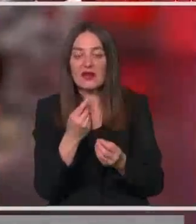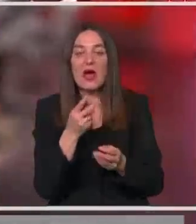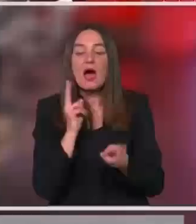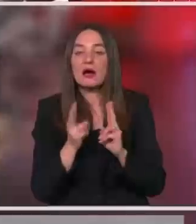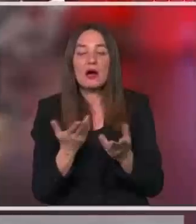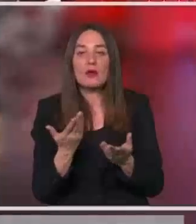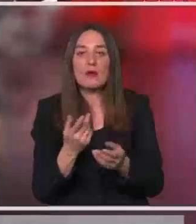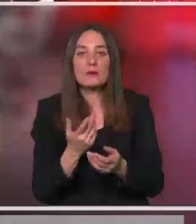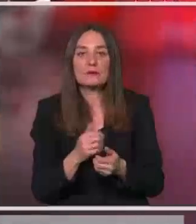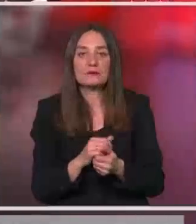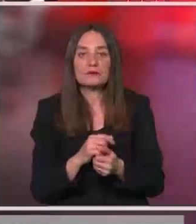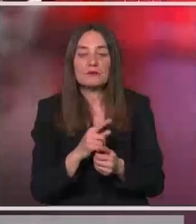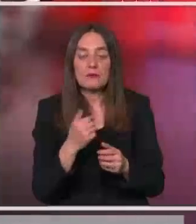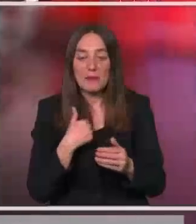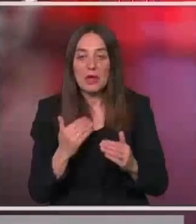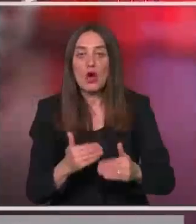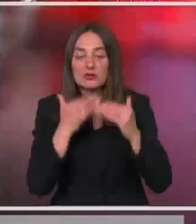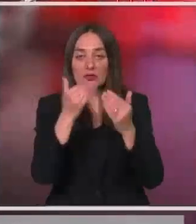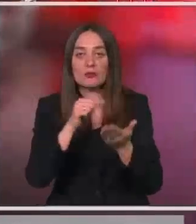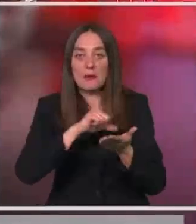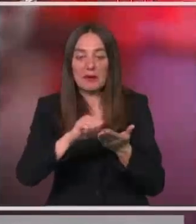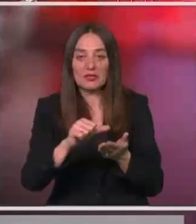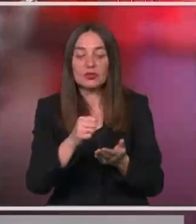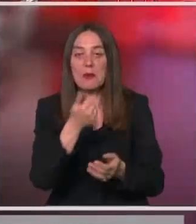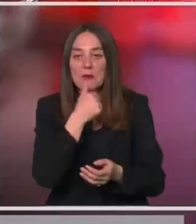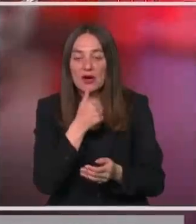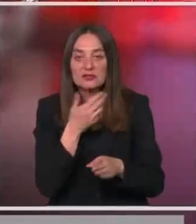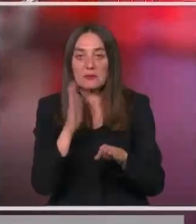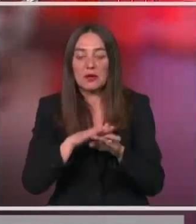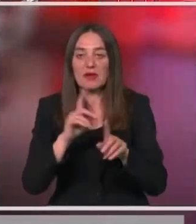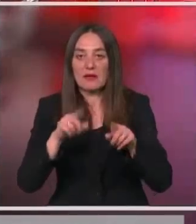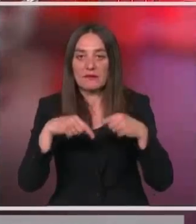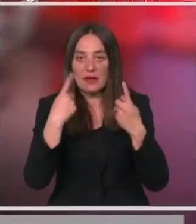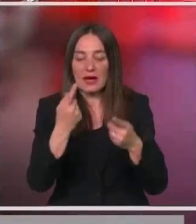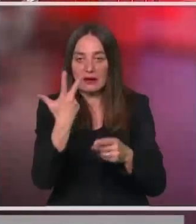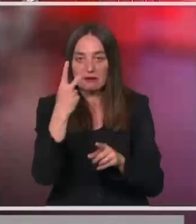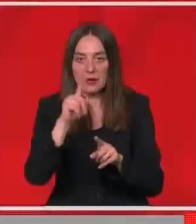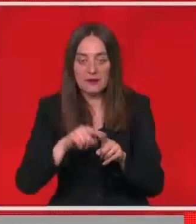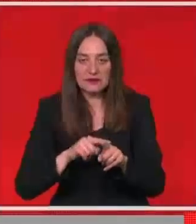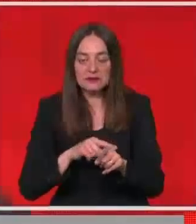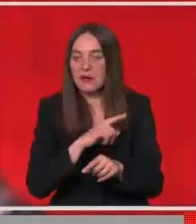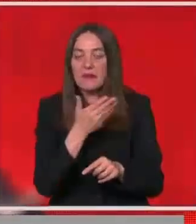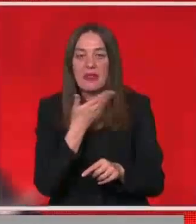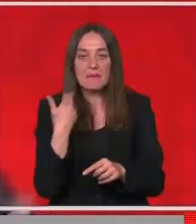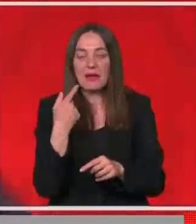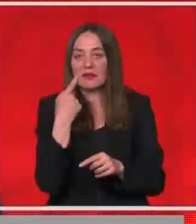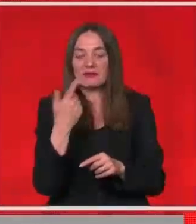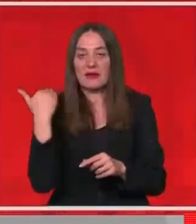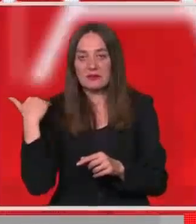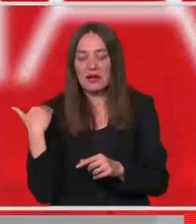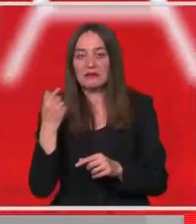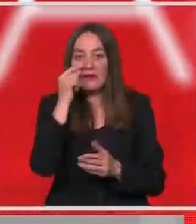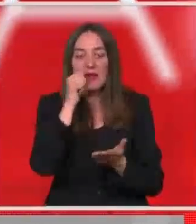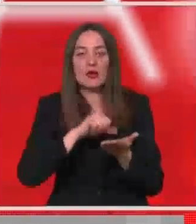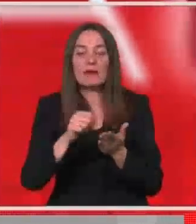Ali kako? Ne morate, odgađamo plaćanje poreza i doprinosa u naredne naredna tri meseca. Dakle, nemate taj teret. Narodna